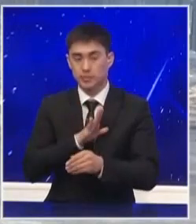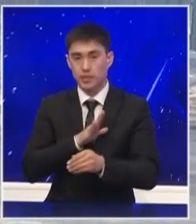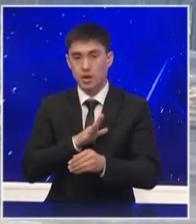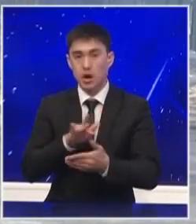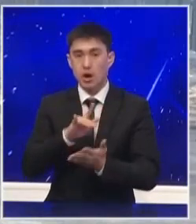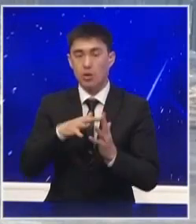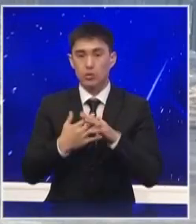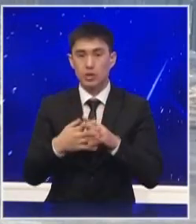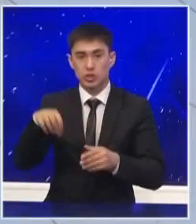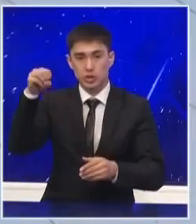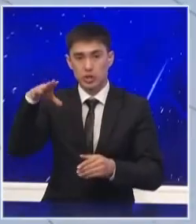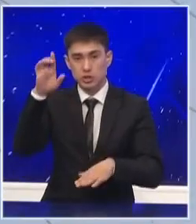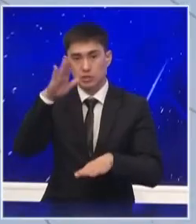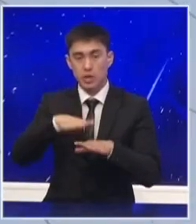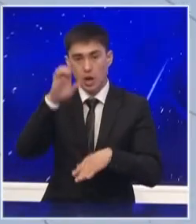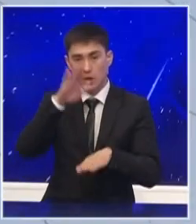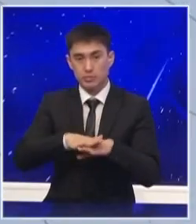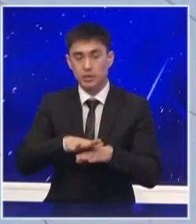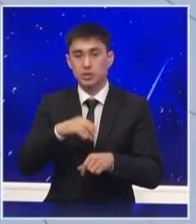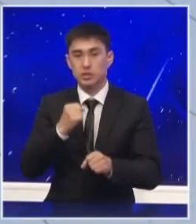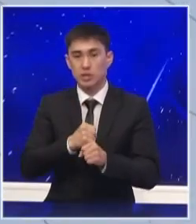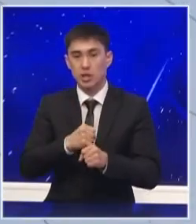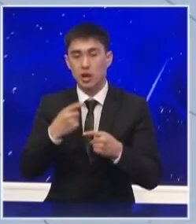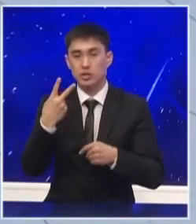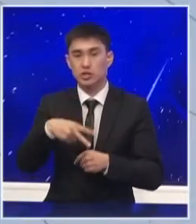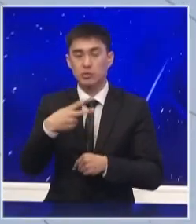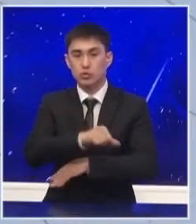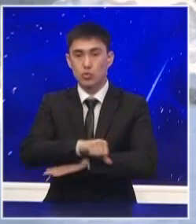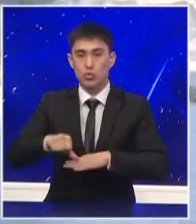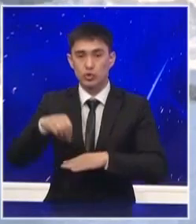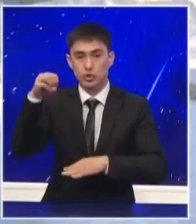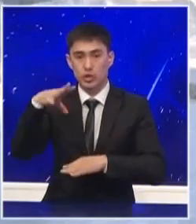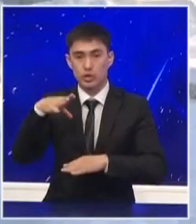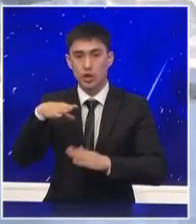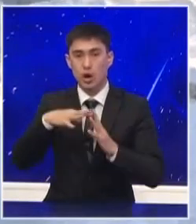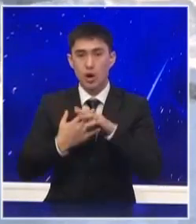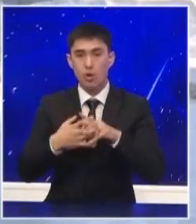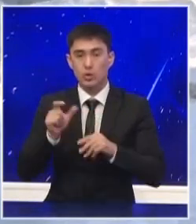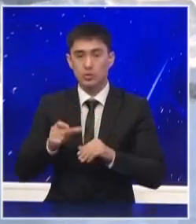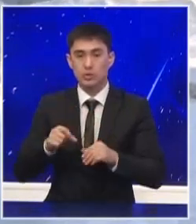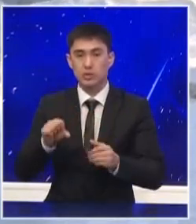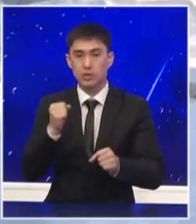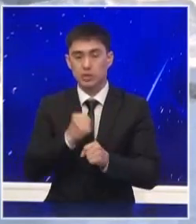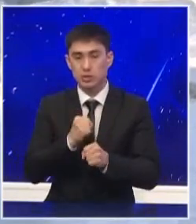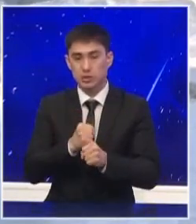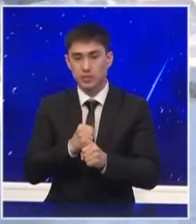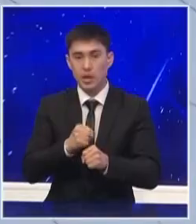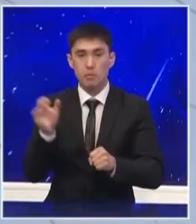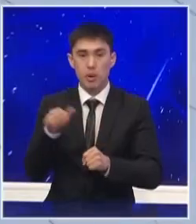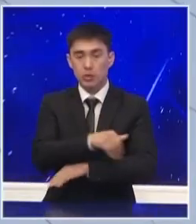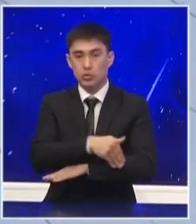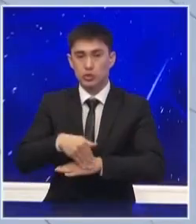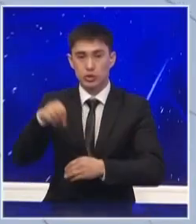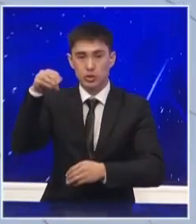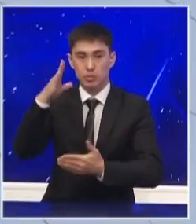көшелерге жарық шамдар былтыр әкімдік тарапынан жасалған екен. Қалған 20-ға жуық көшенің жарығын ауыл азаматтары жаққан. Қазір қуыс көшенің барлығында